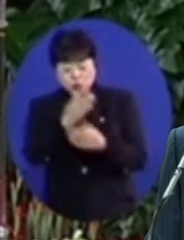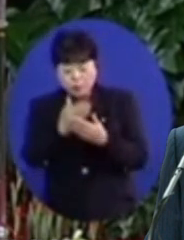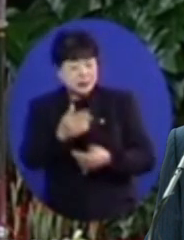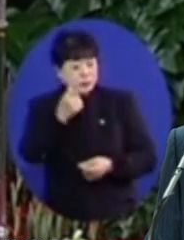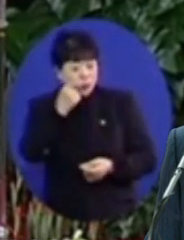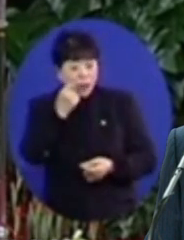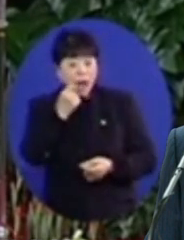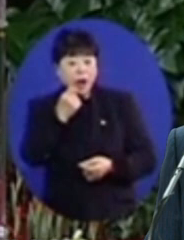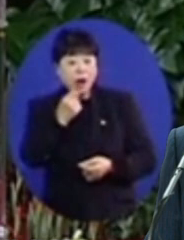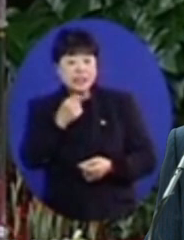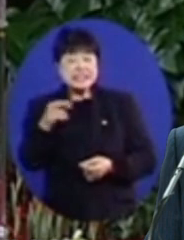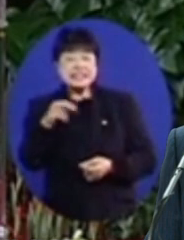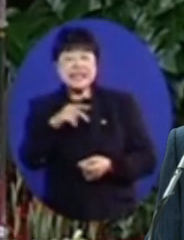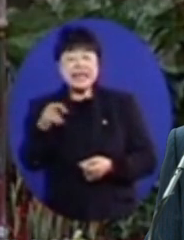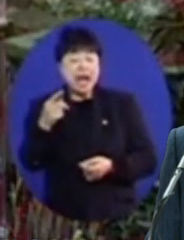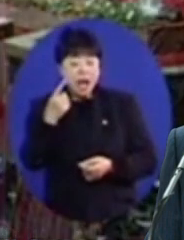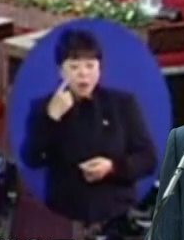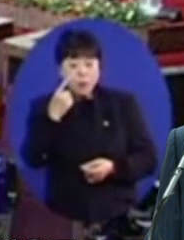못했습니다